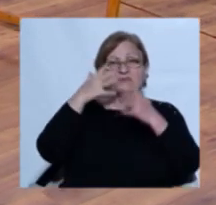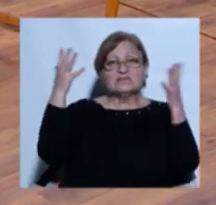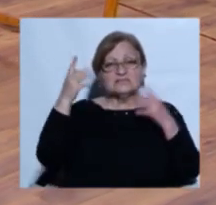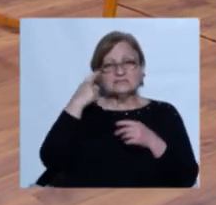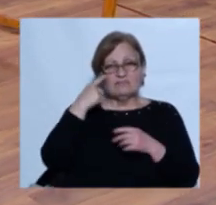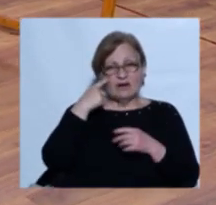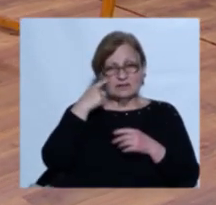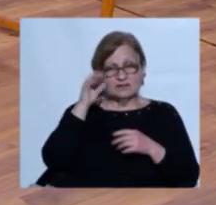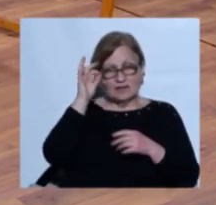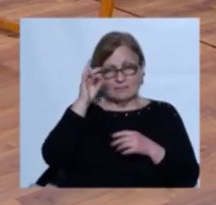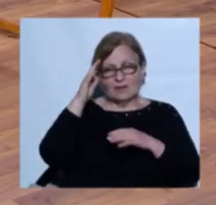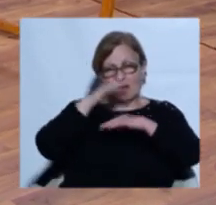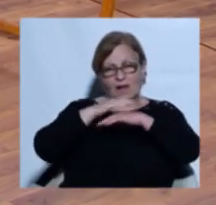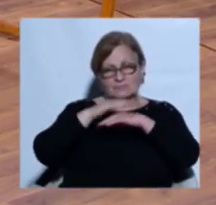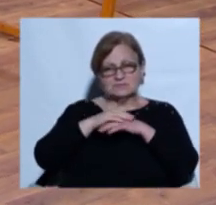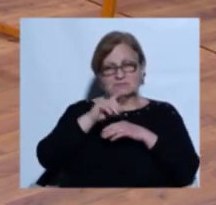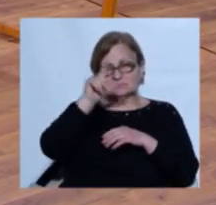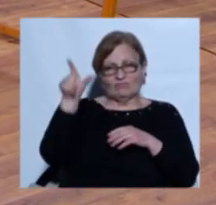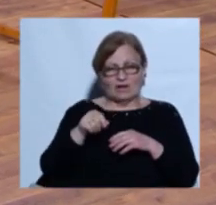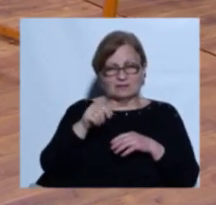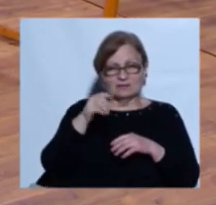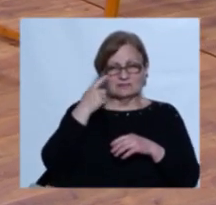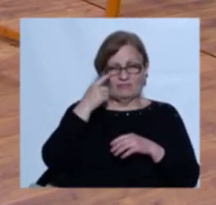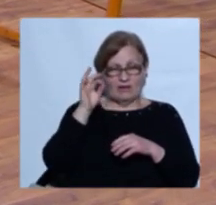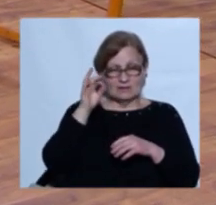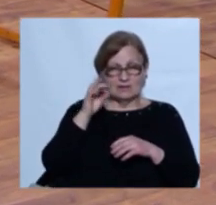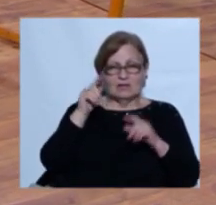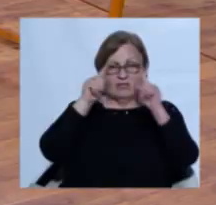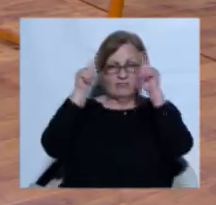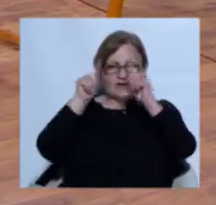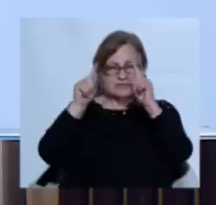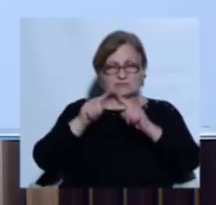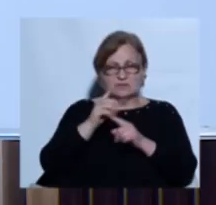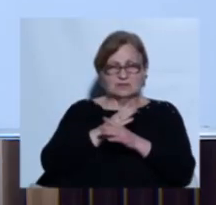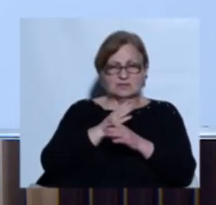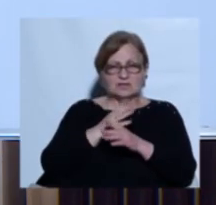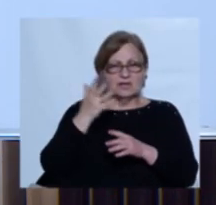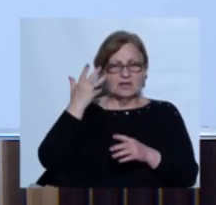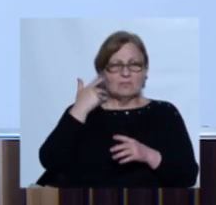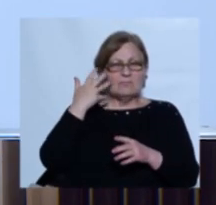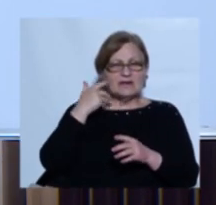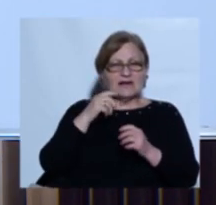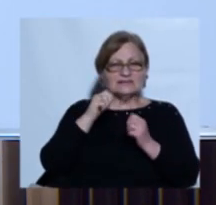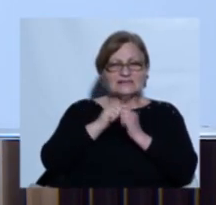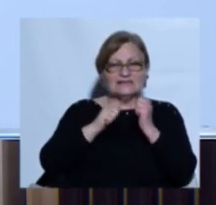თვალია, თვარე ღამის თვალი, ვარსკვლავები გახლავთ ფერადი